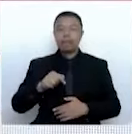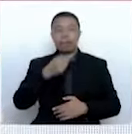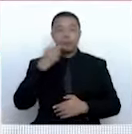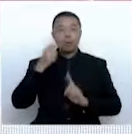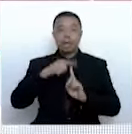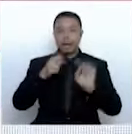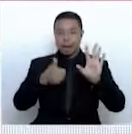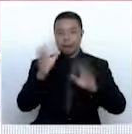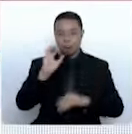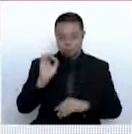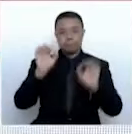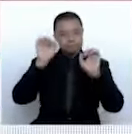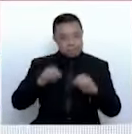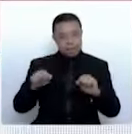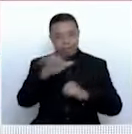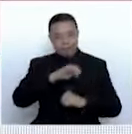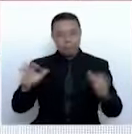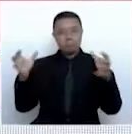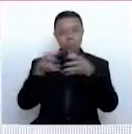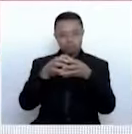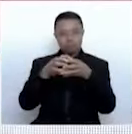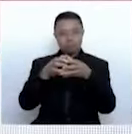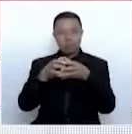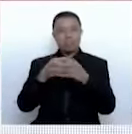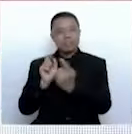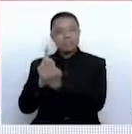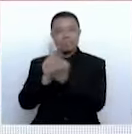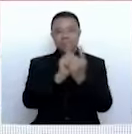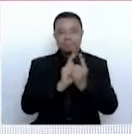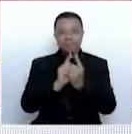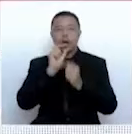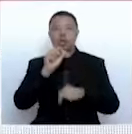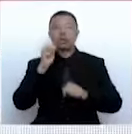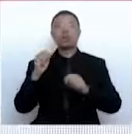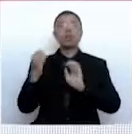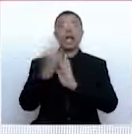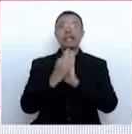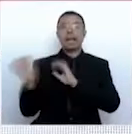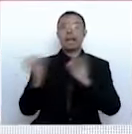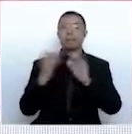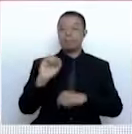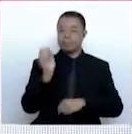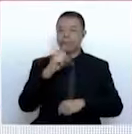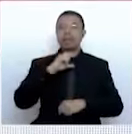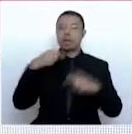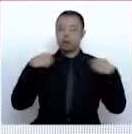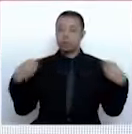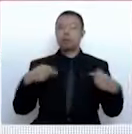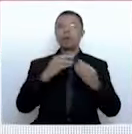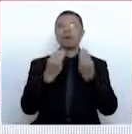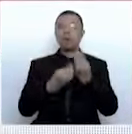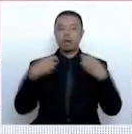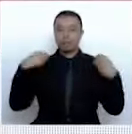6 Oktober, dapat berkumpul dan bersilaturahmi kepemiluan dalam debat perdana pasangan calon gubernur dan